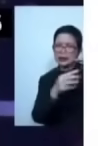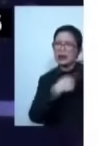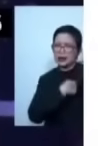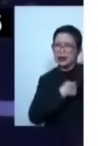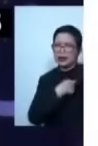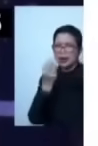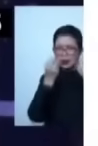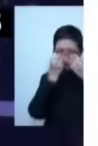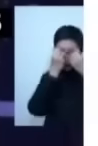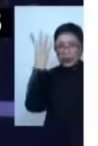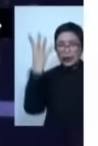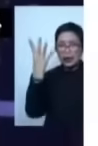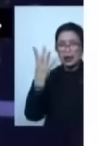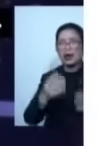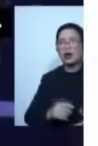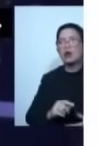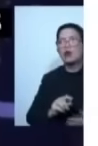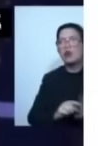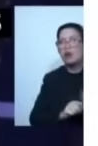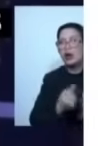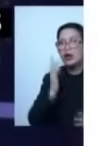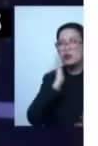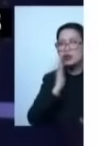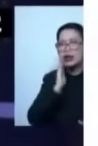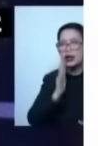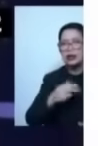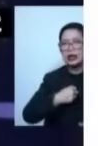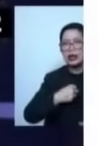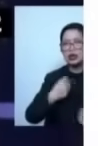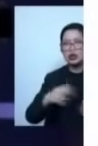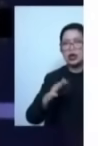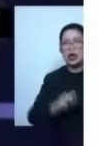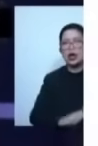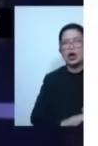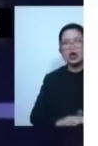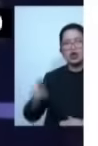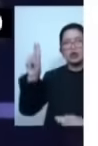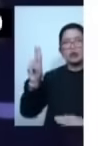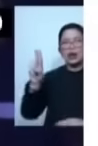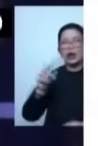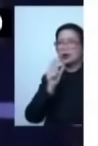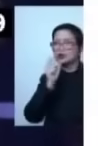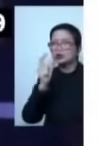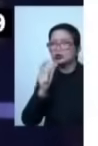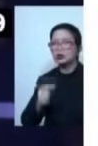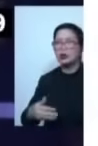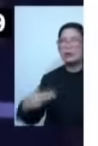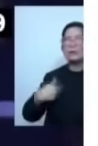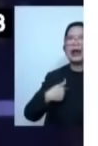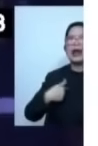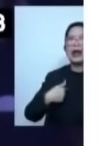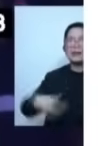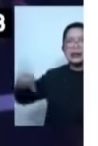Prabowo kita harus menjaga persatuan jadi jadi kalaupun ada pertanyaan-pertanyaan yang mungkin ada sedikit